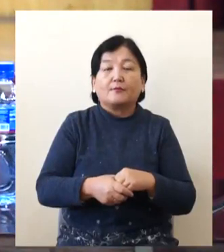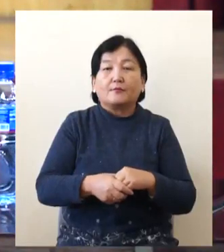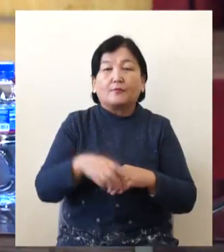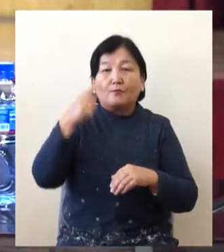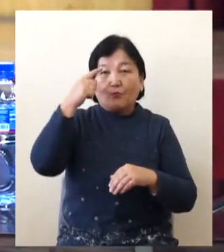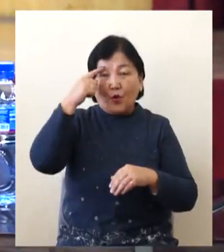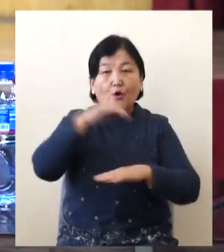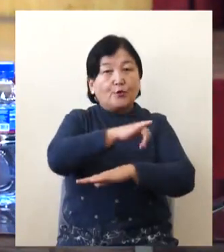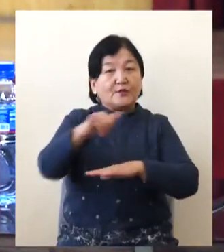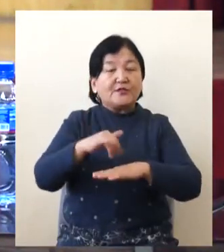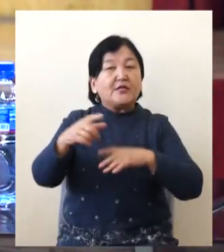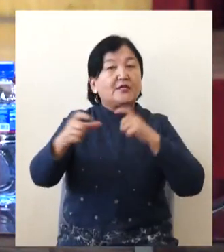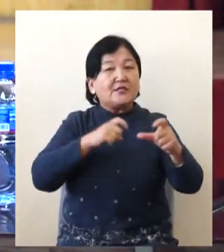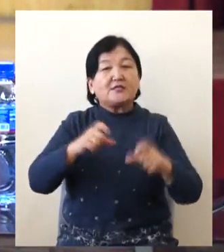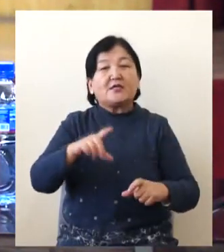Монголын эдийн засгийн эрчил бол